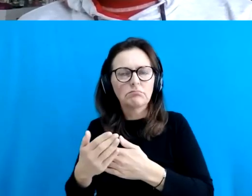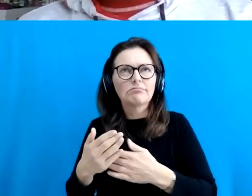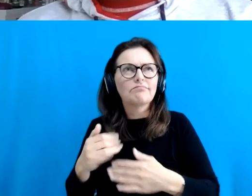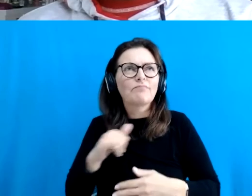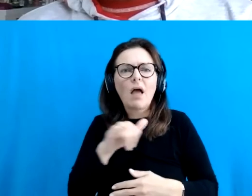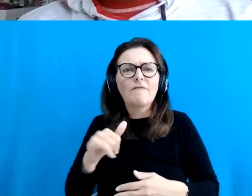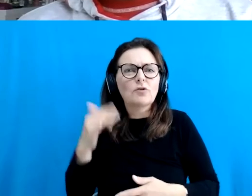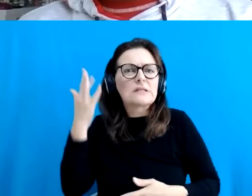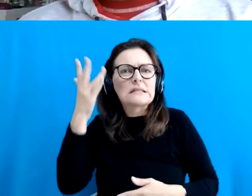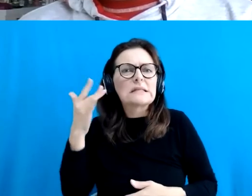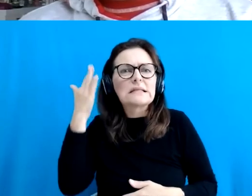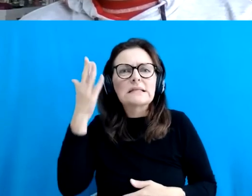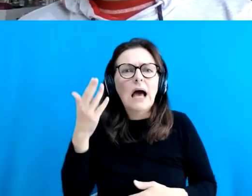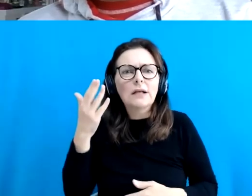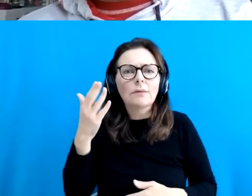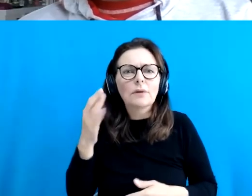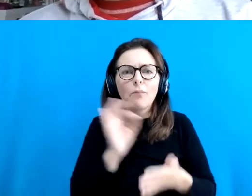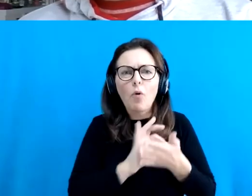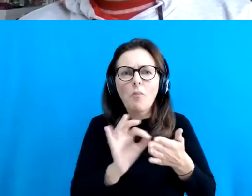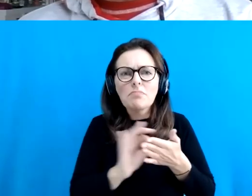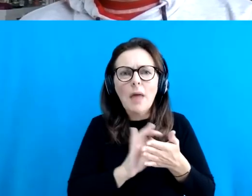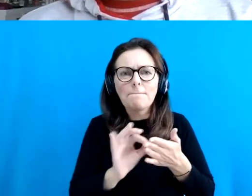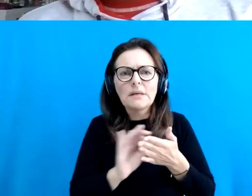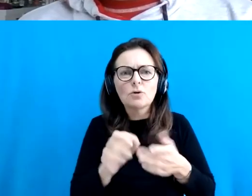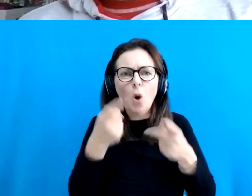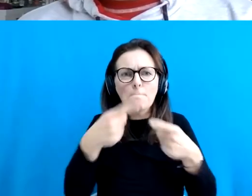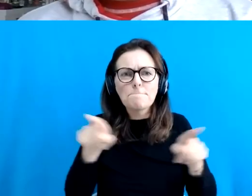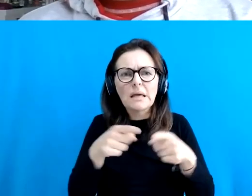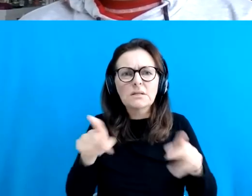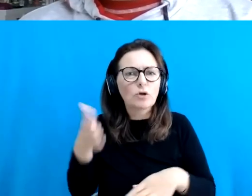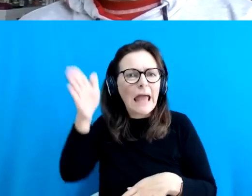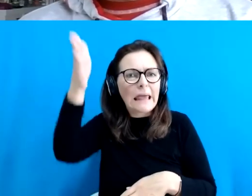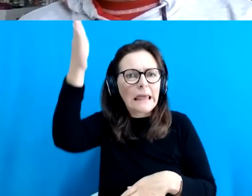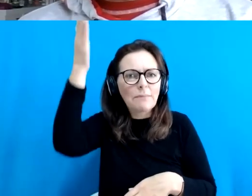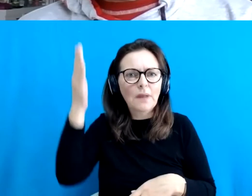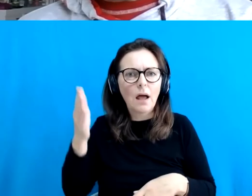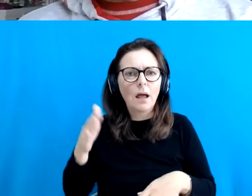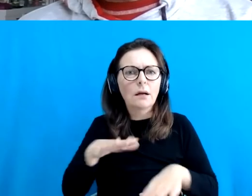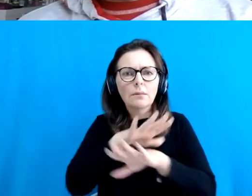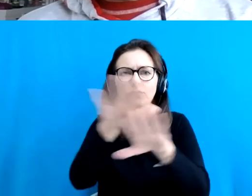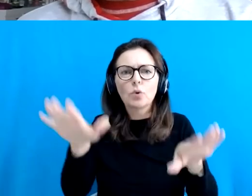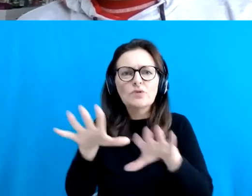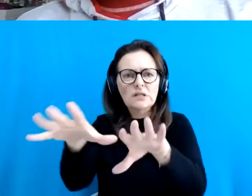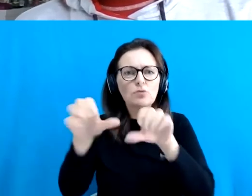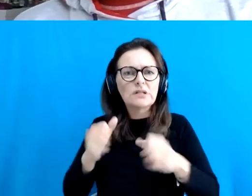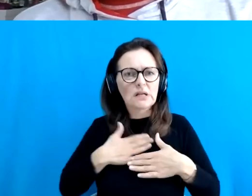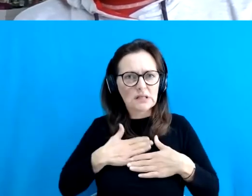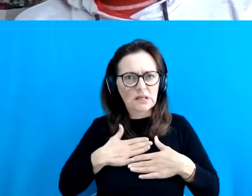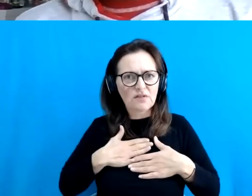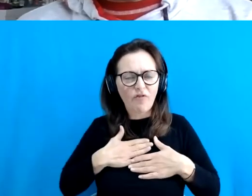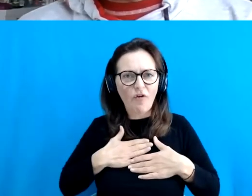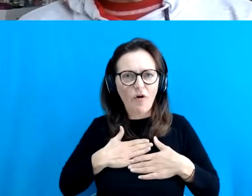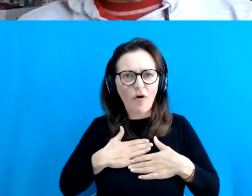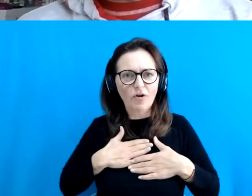zgodbe, da bom napisal nekoč neko himno, ki jo bodo vsi vzeli za svojo. Mislim, da je še nisem, ali pa sem jo, ampak moje, še